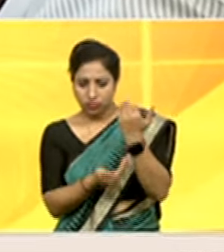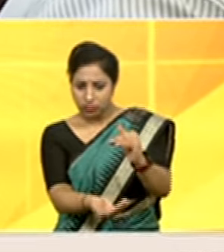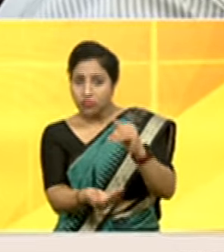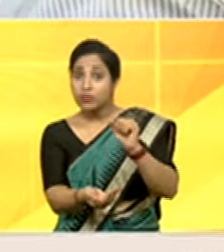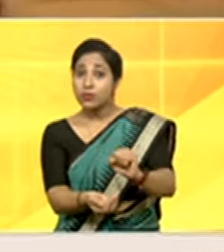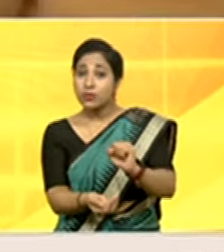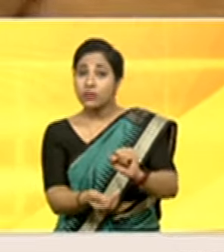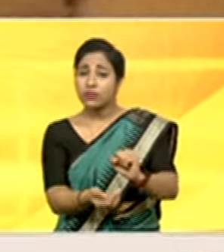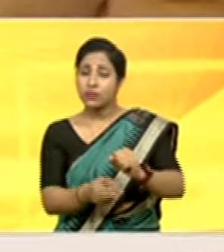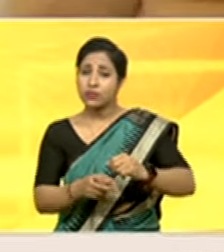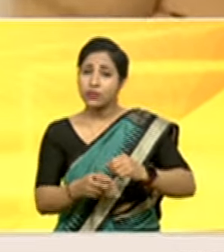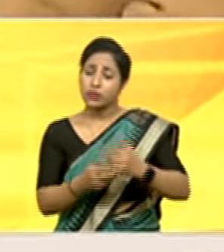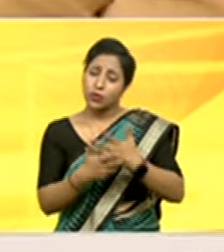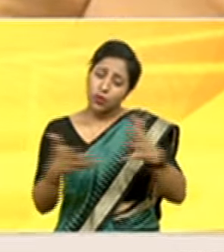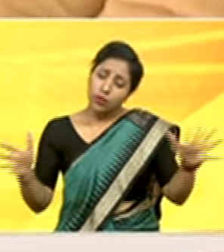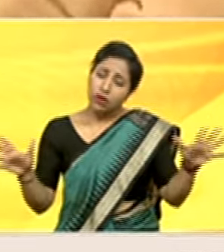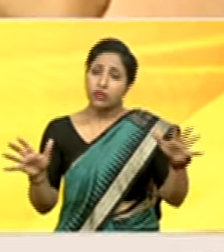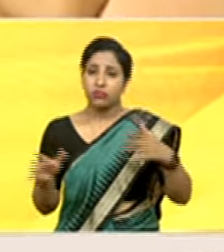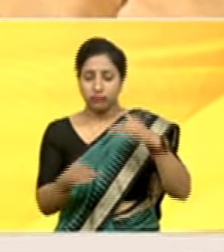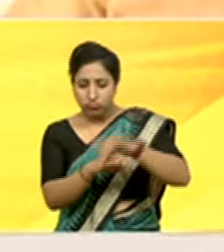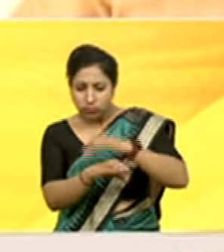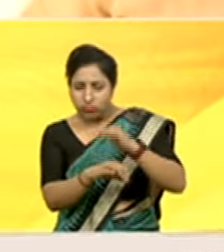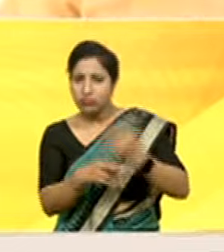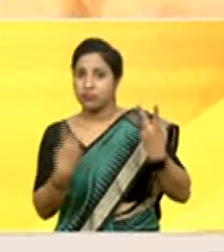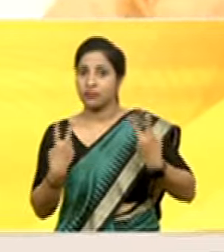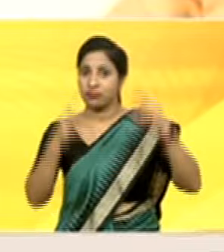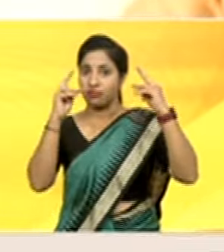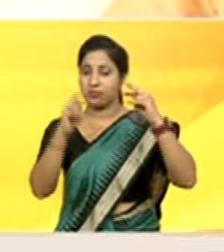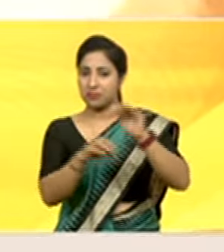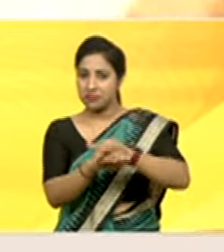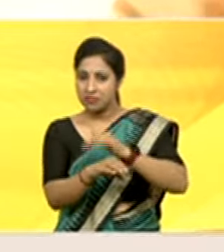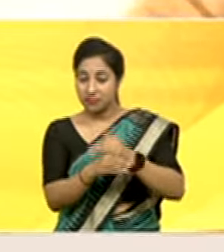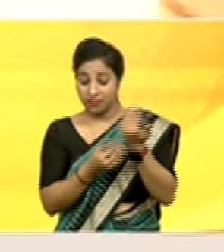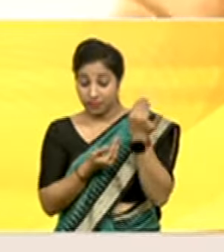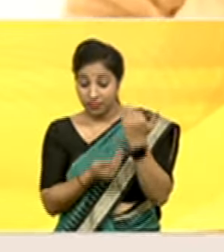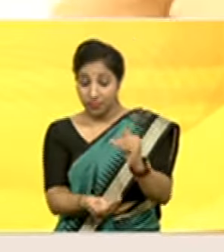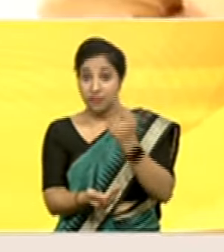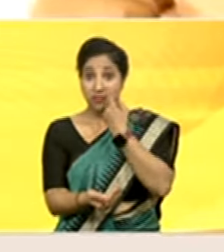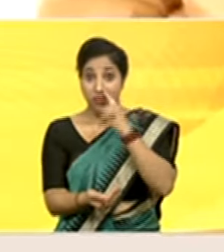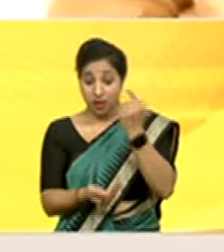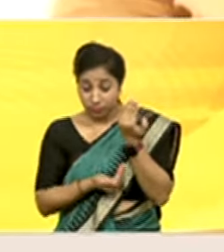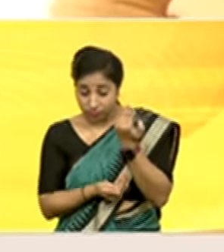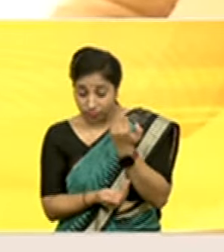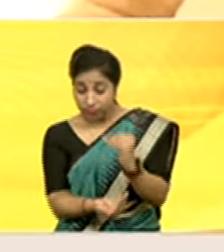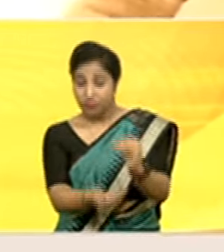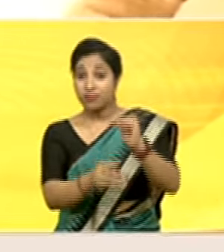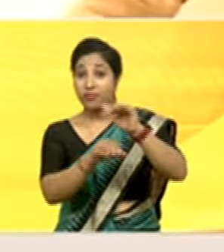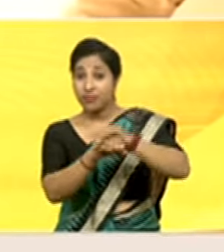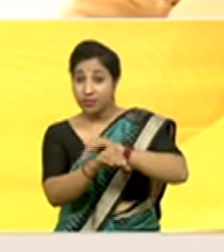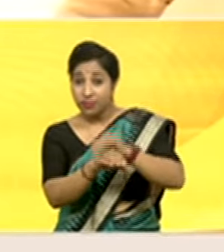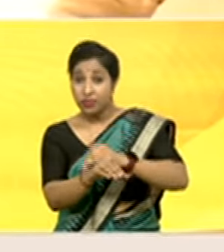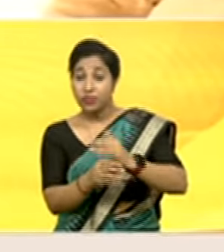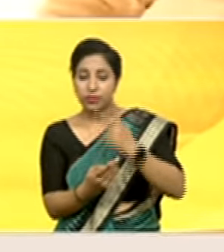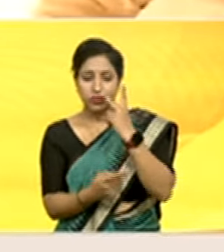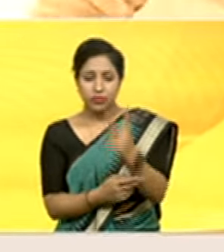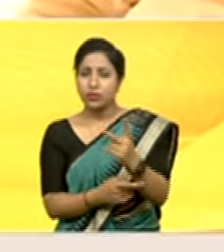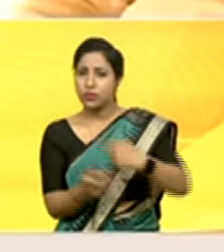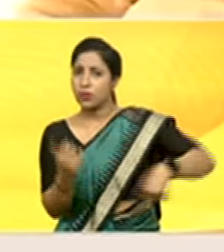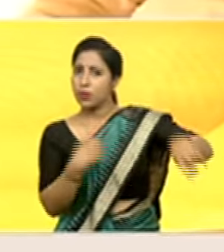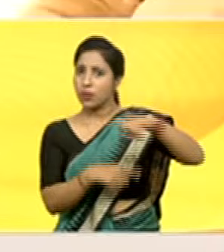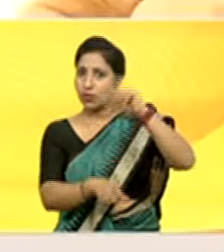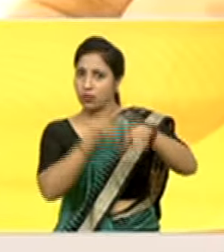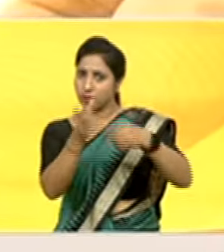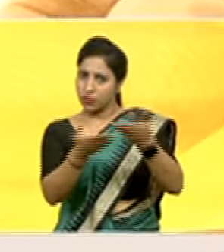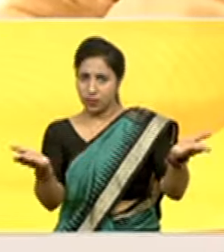पर हर स्नेह लुटाती है जन्मदात्री मां का ये प्यार हम सब पर